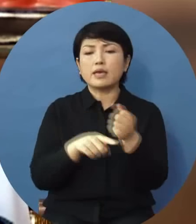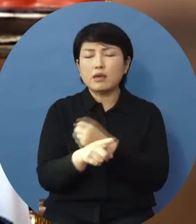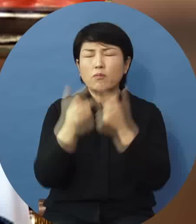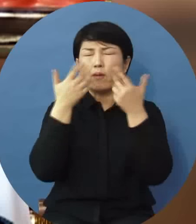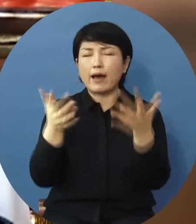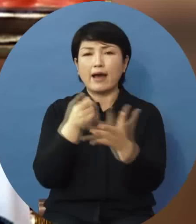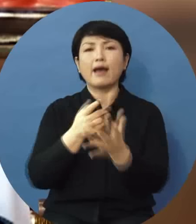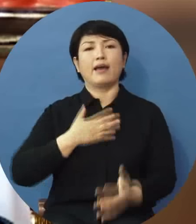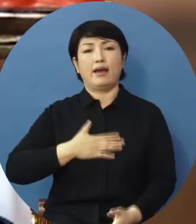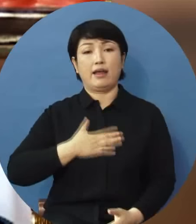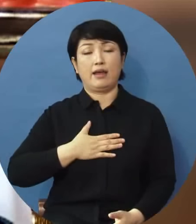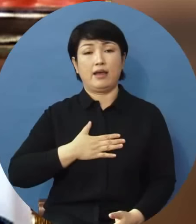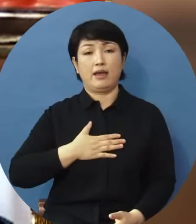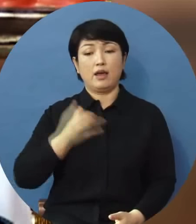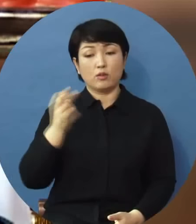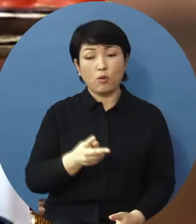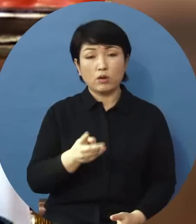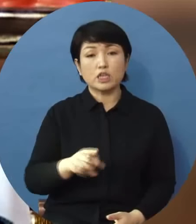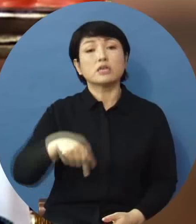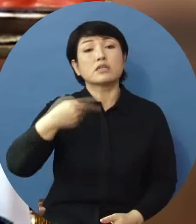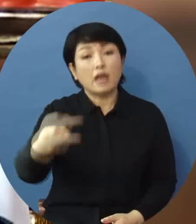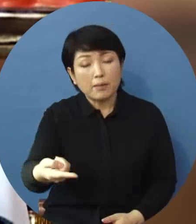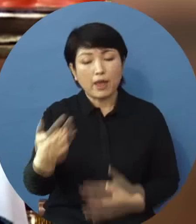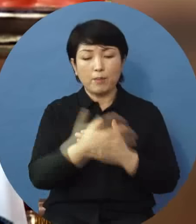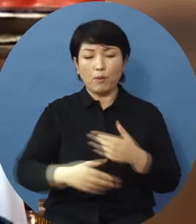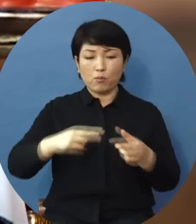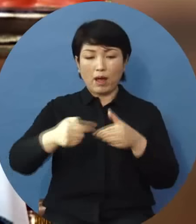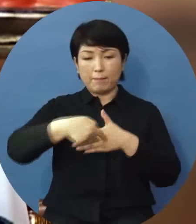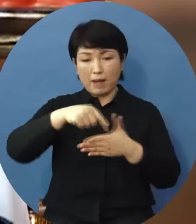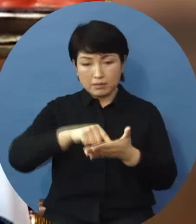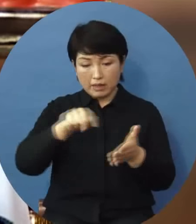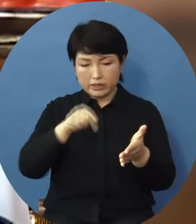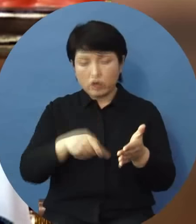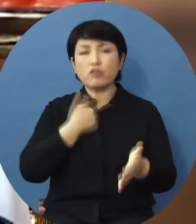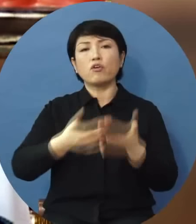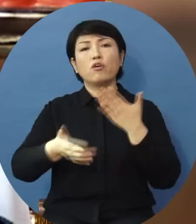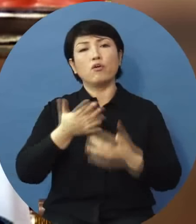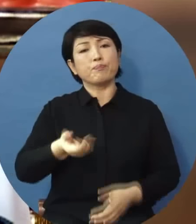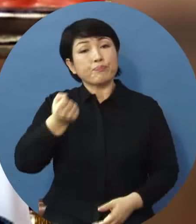거고, 그것이 몸과 마음에서 경험되는 데는